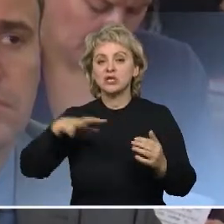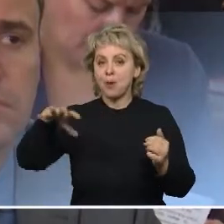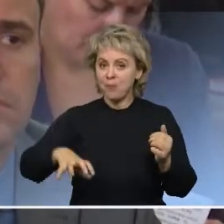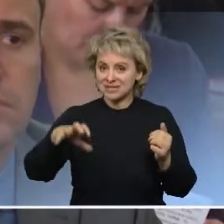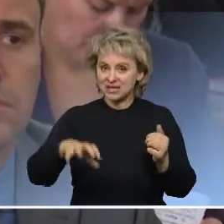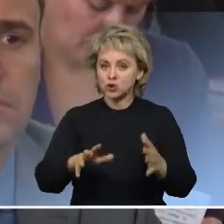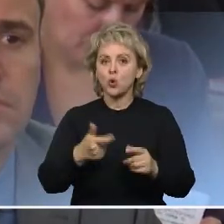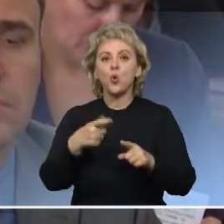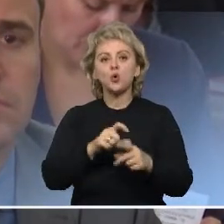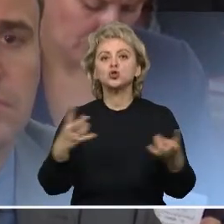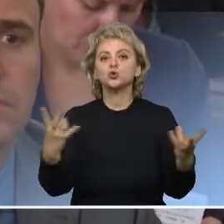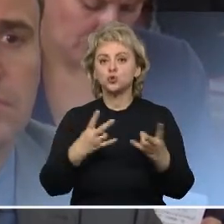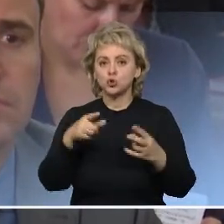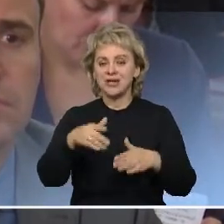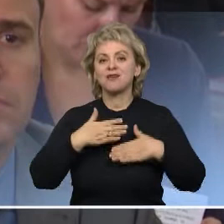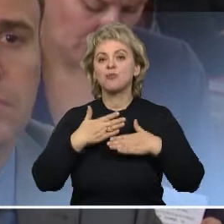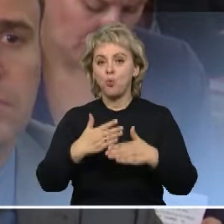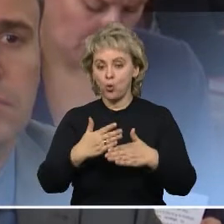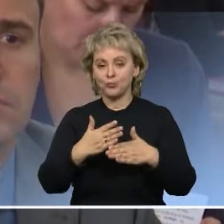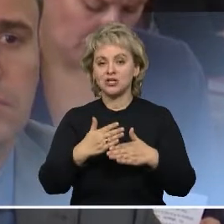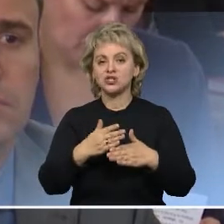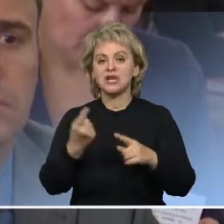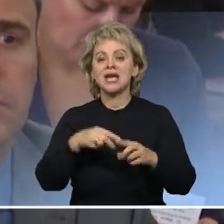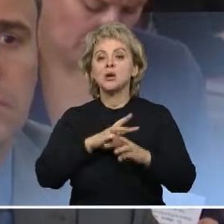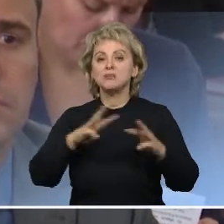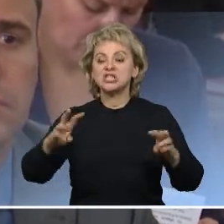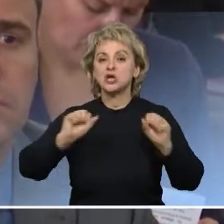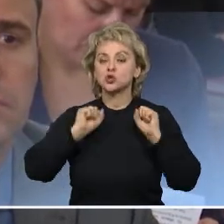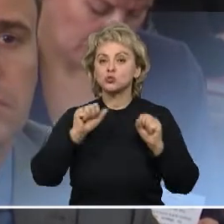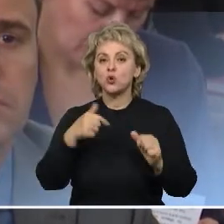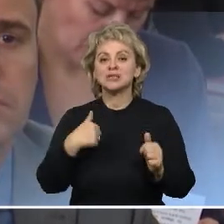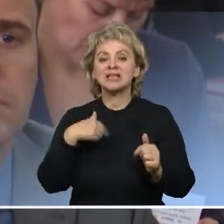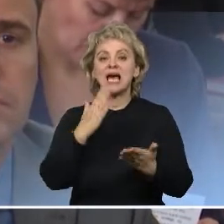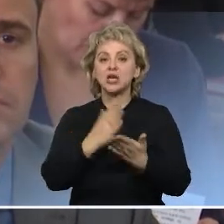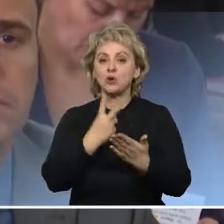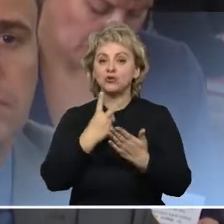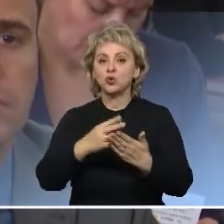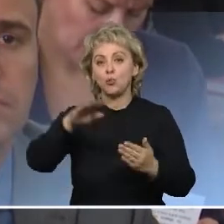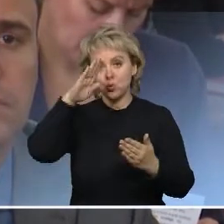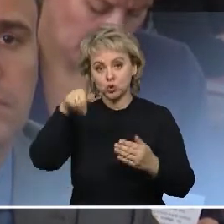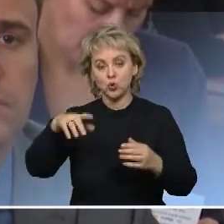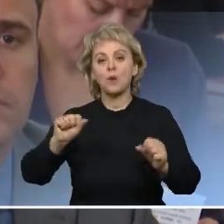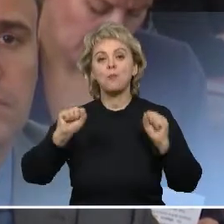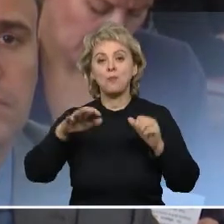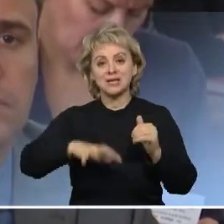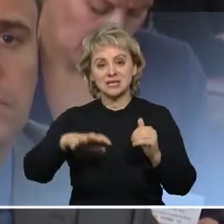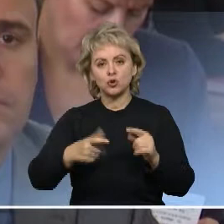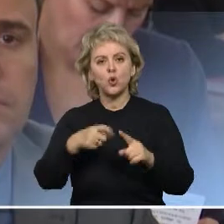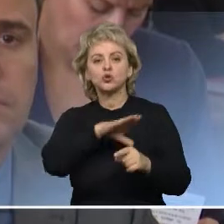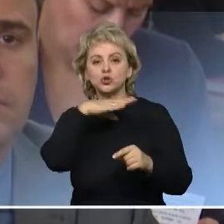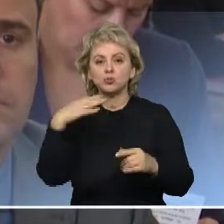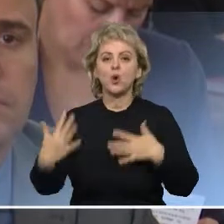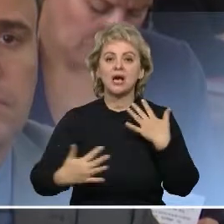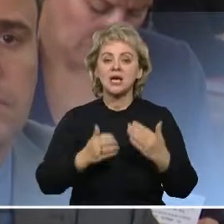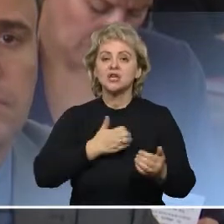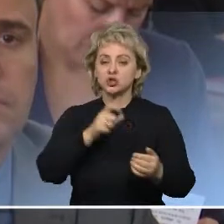баскетболисты очень нуждаются в помощи министерства спорта. Я имею в виду мужской баскетбол. Сегодня очень много